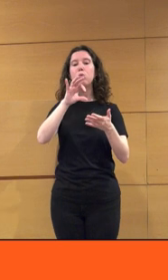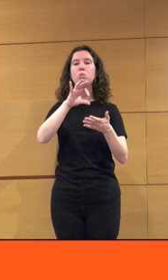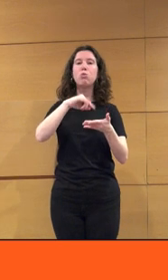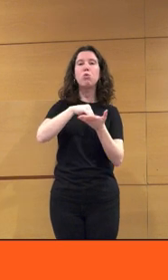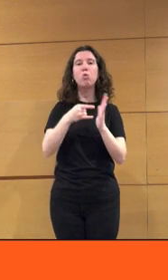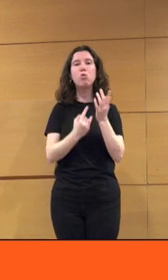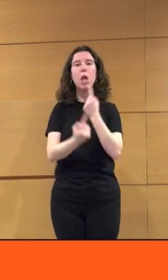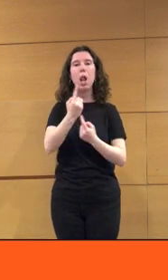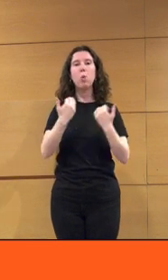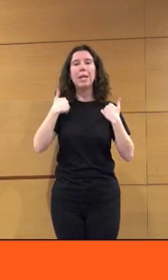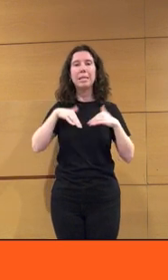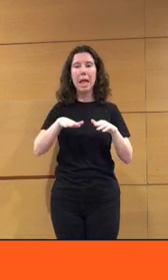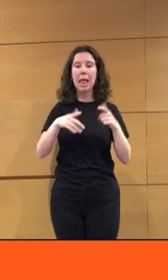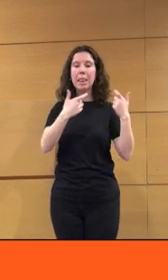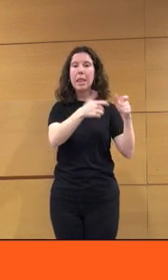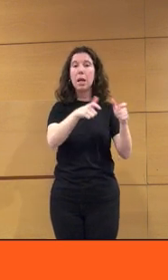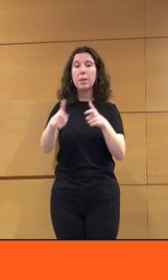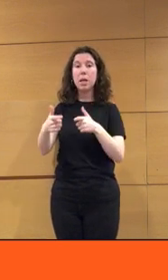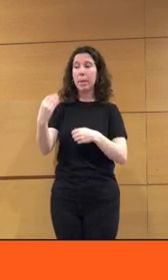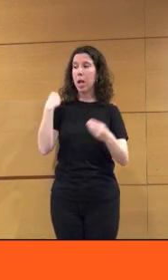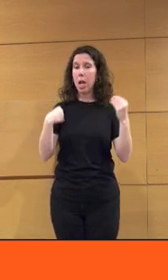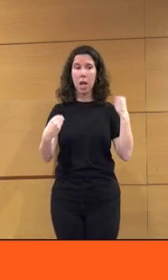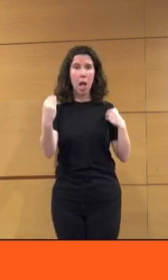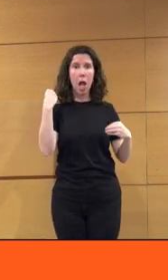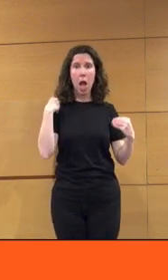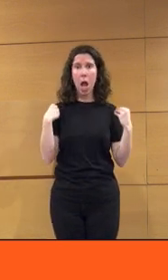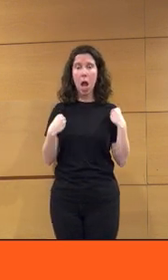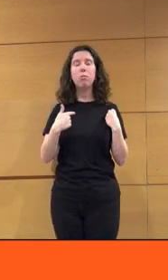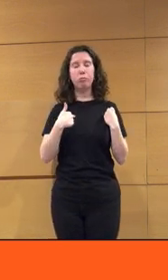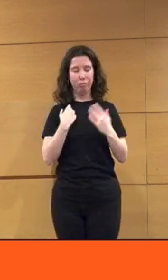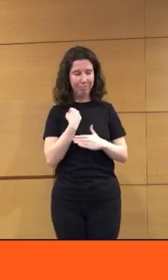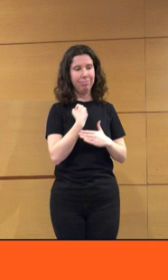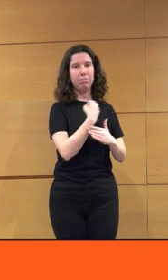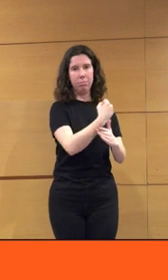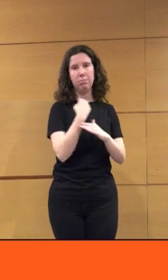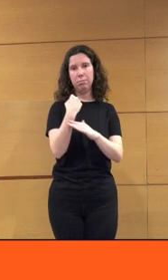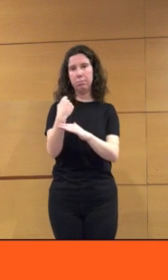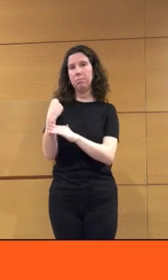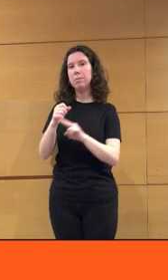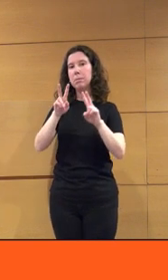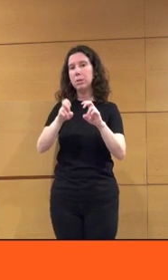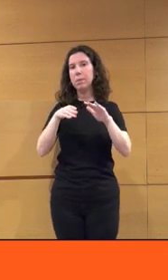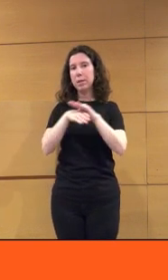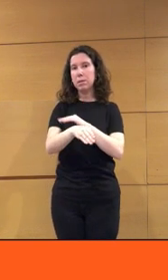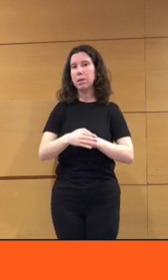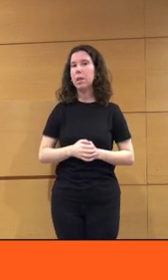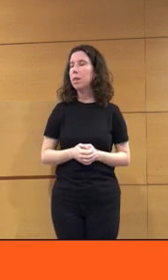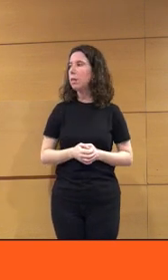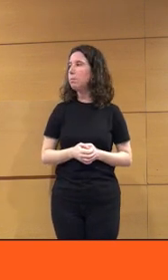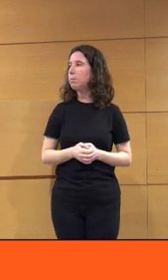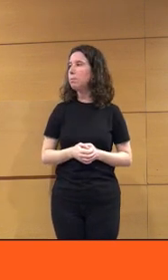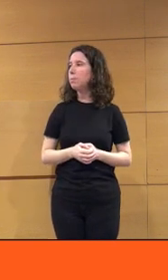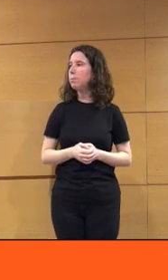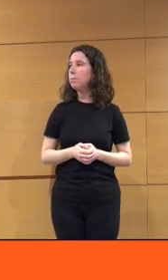per departaments que ens han demanat suport i que hem donat suport en matèria d'accessibilitat. I